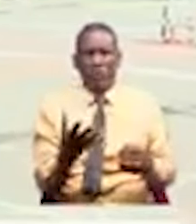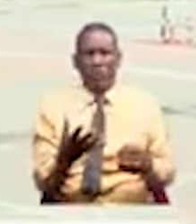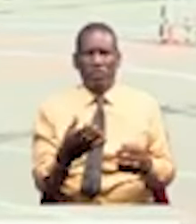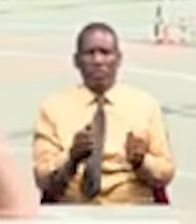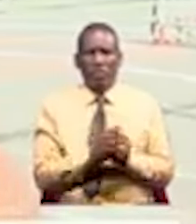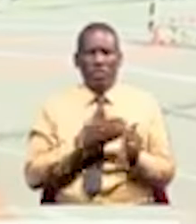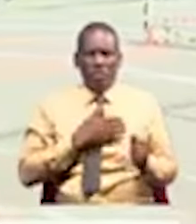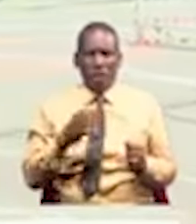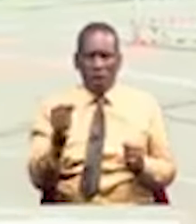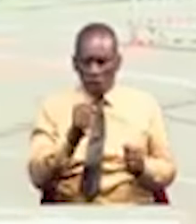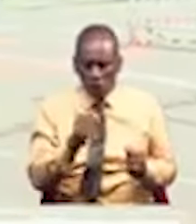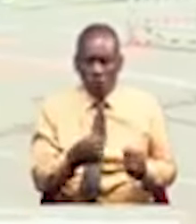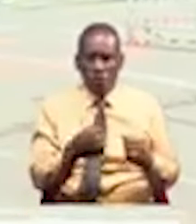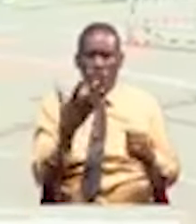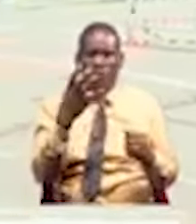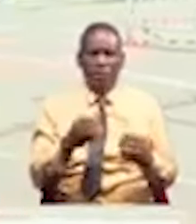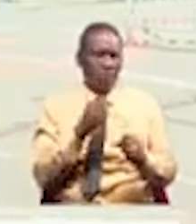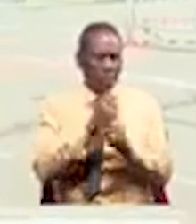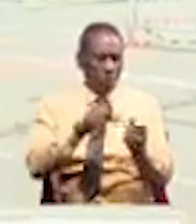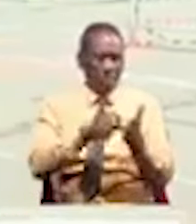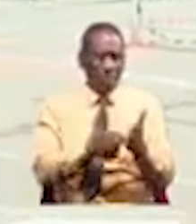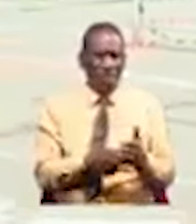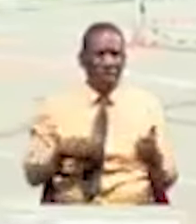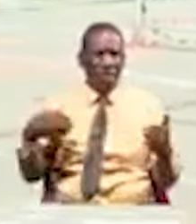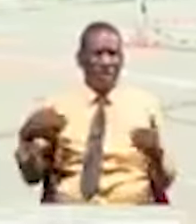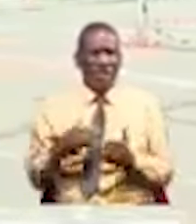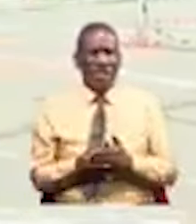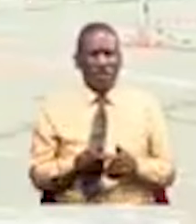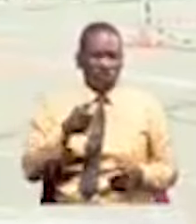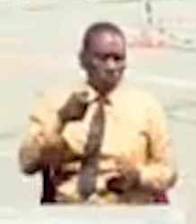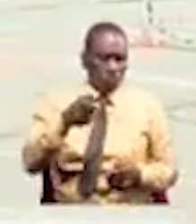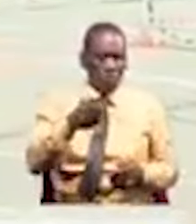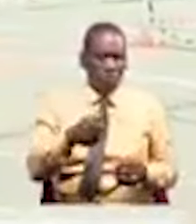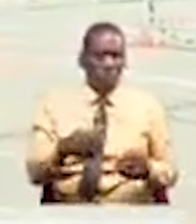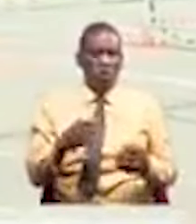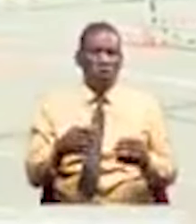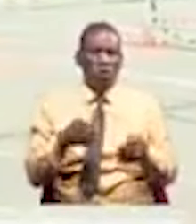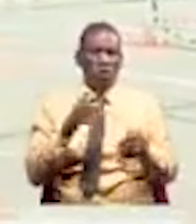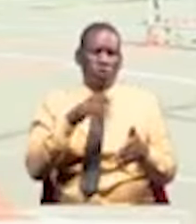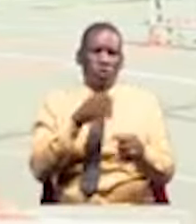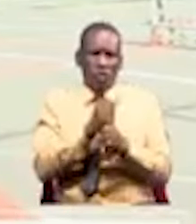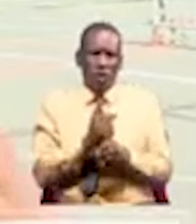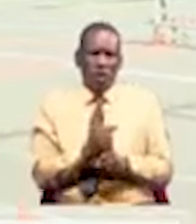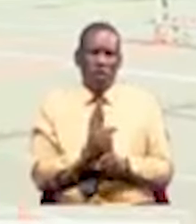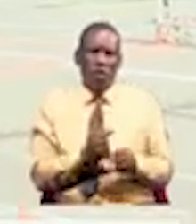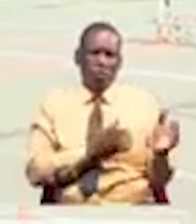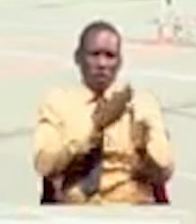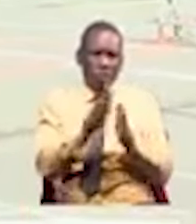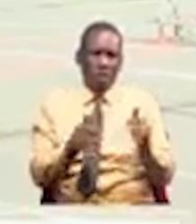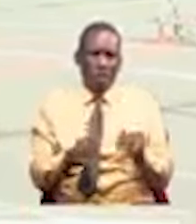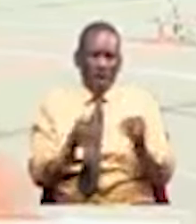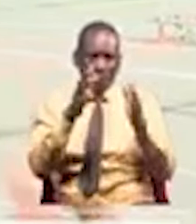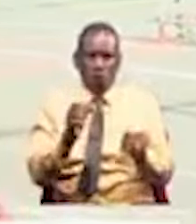50. Lakini niliweza kungangana nao, nikaweza kufikisha kijiti. So ile taxi tulitumia, tuliweka mwenyako na